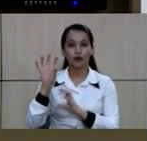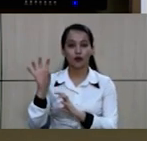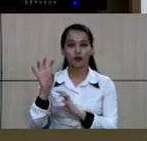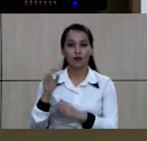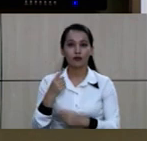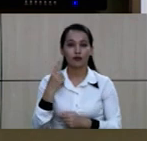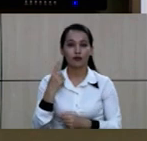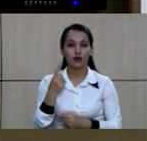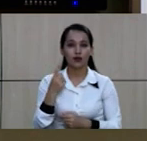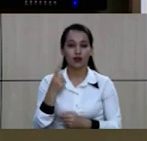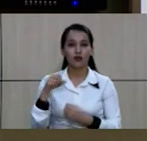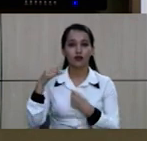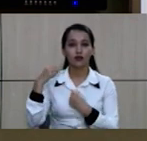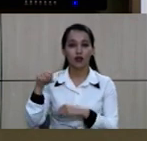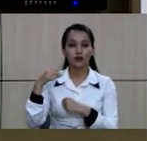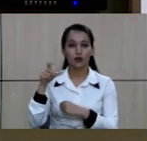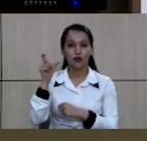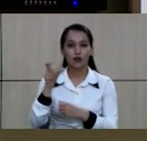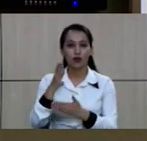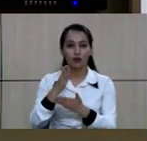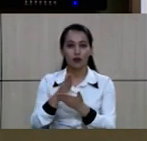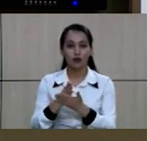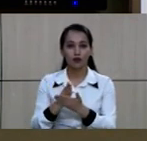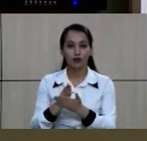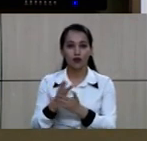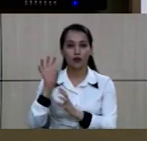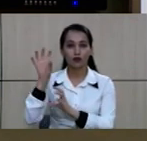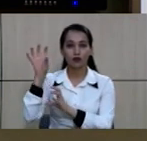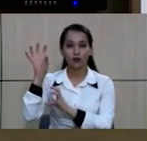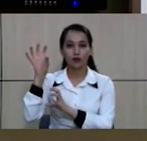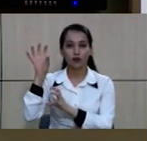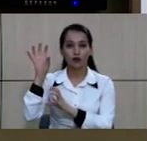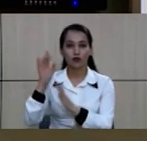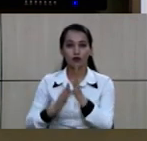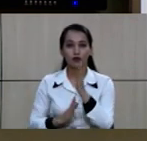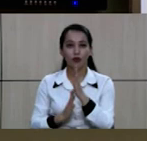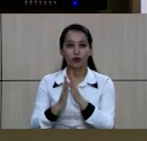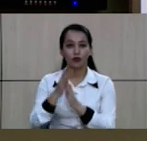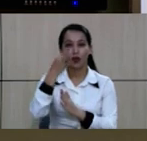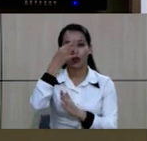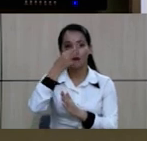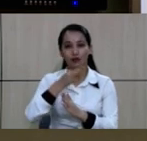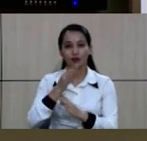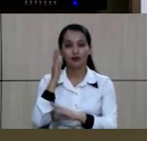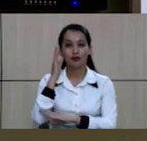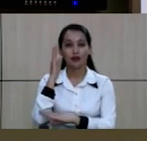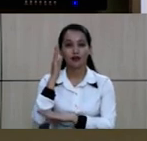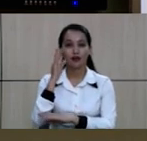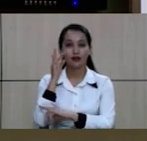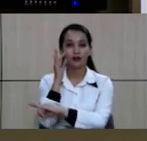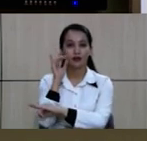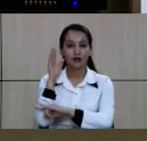bir najjor bo'lib, u tog'da o'sgan chiroyli, tekis o'sgan daraxtlarni kesar va undan turli xil buyumlarni yasar